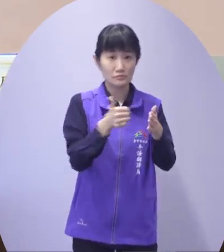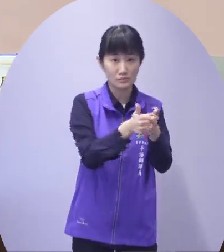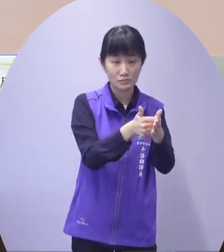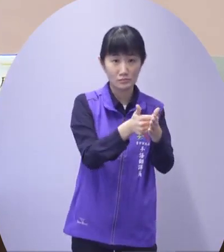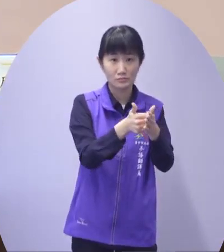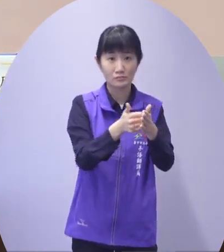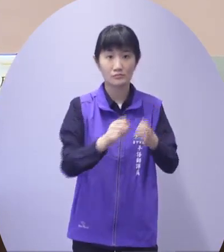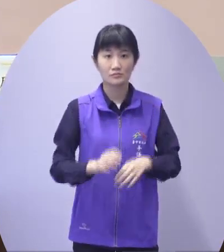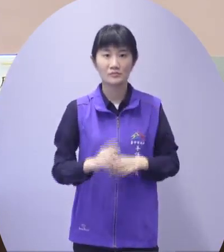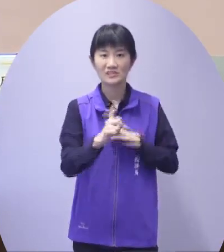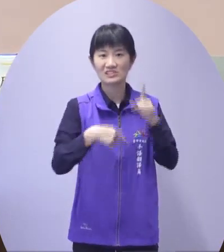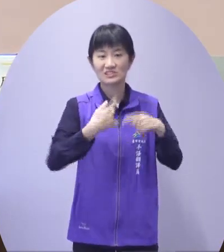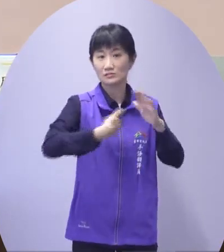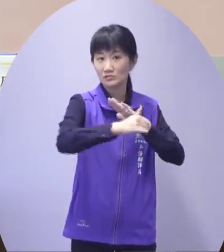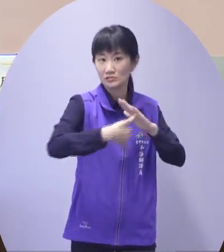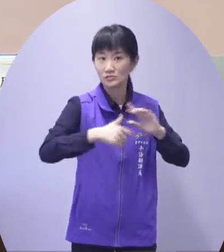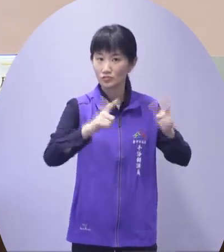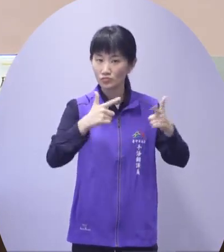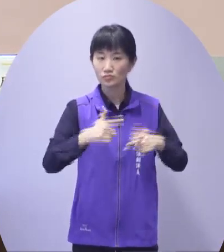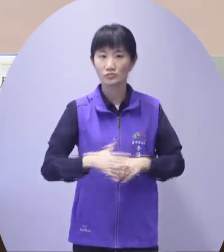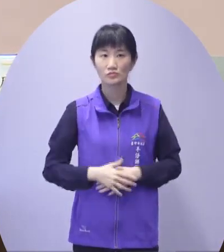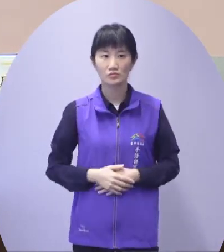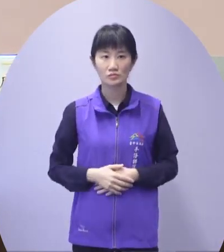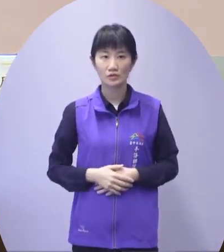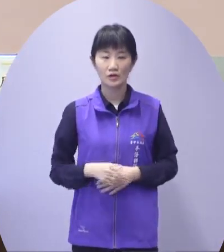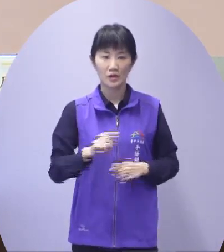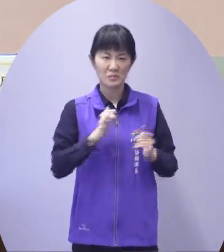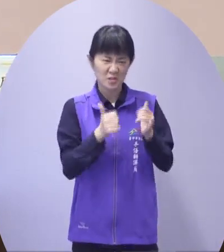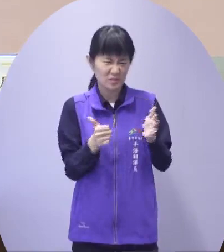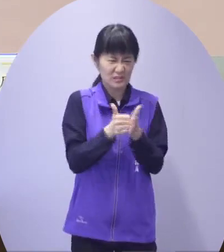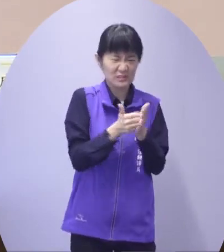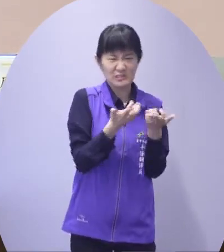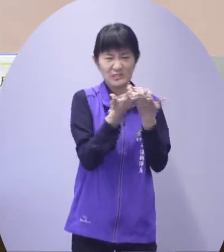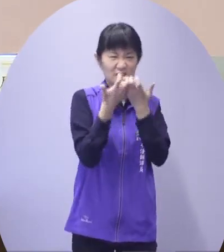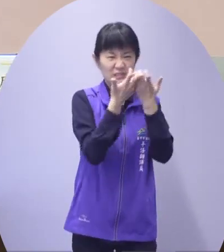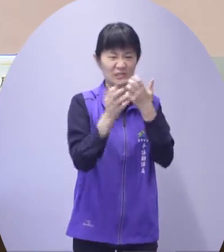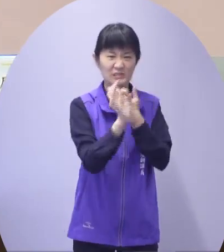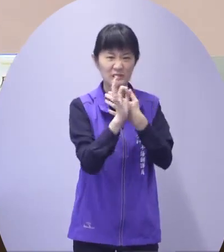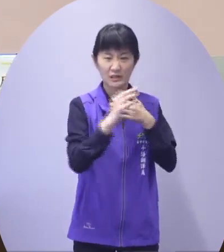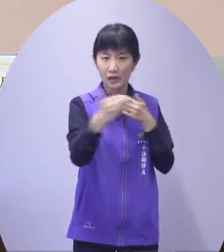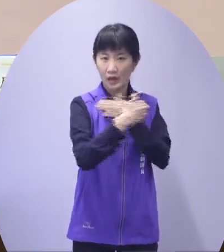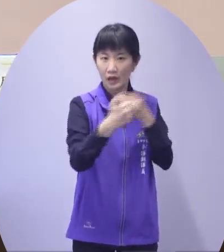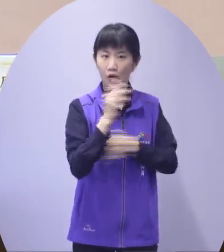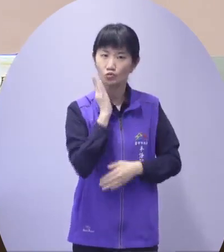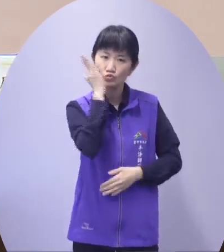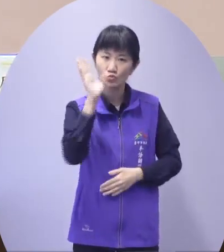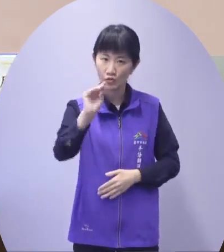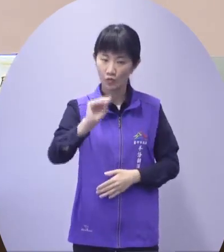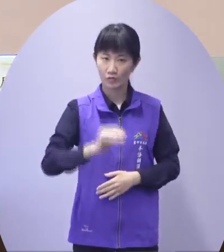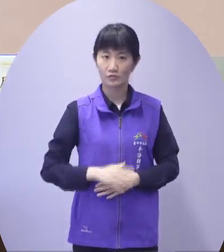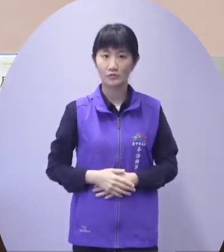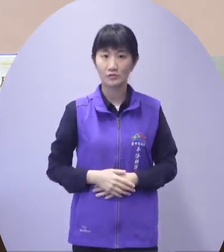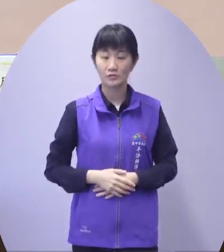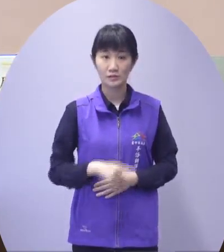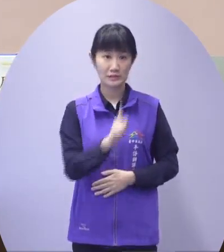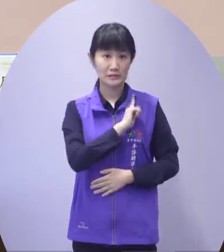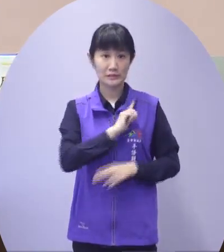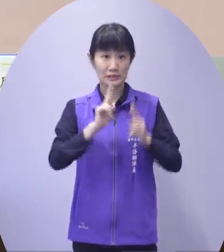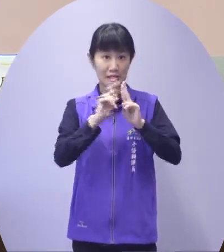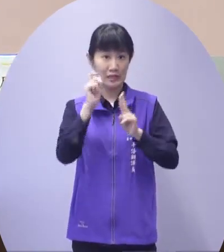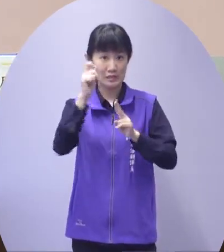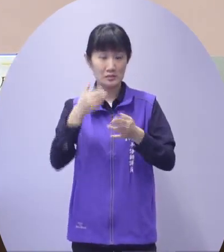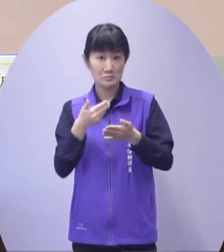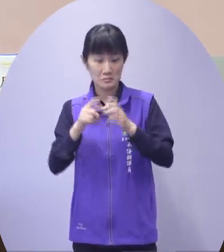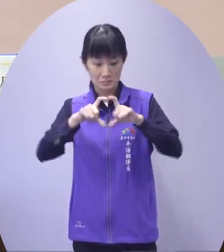是，我们因为要进行压力测试试营运，所以呢也必须携带电子票证